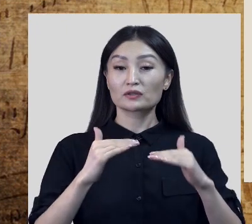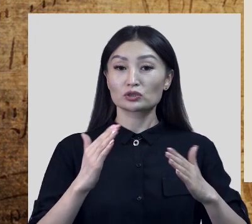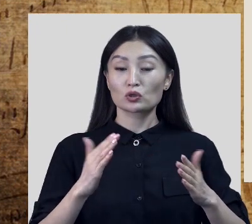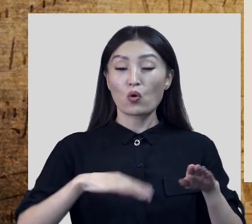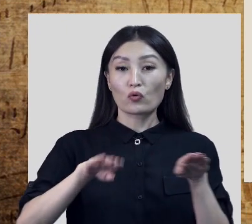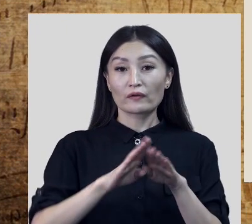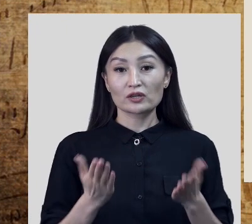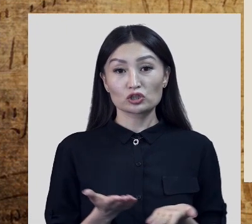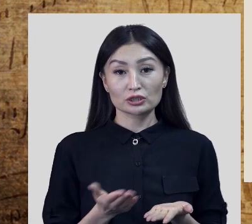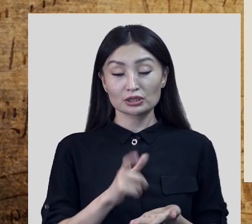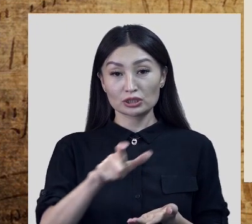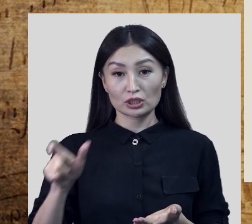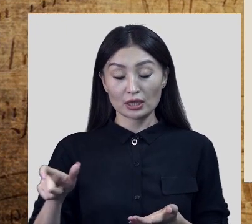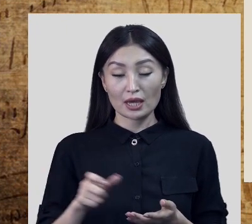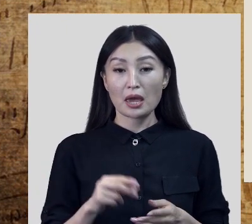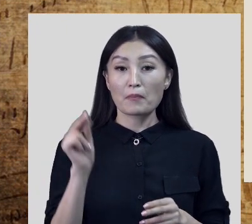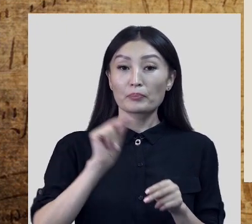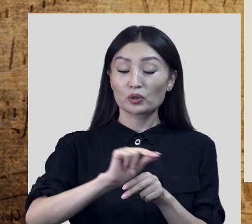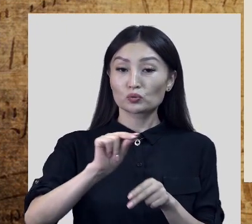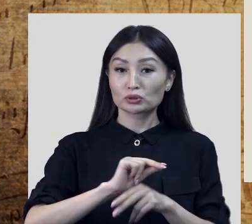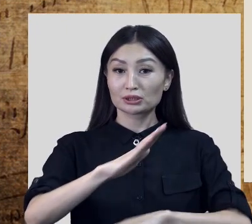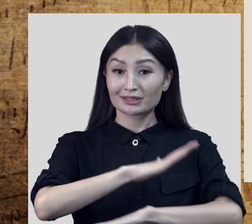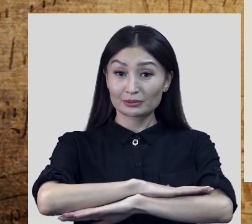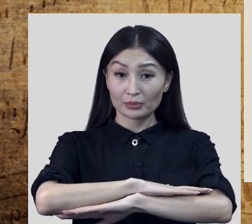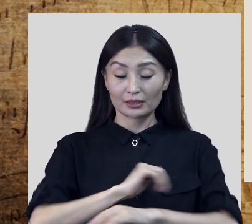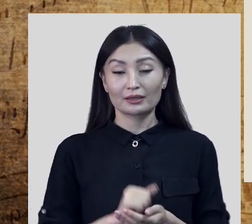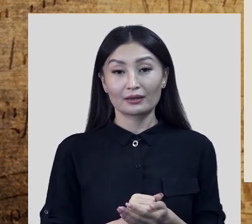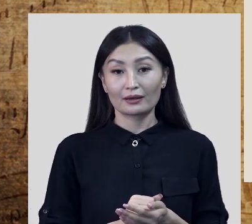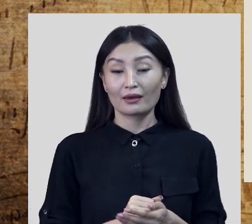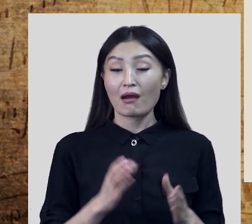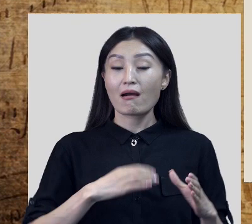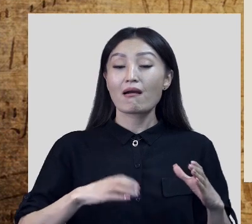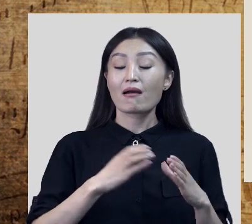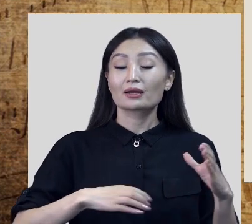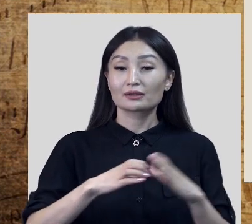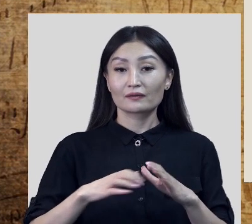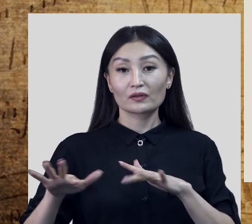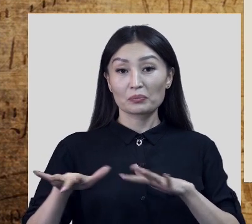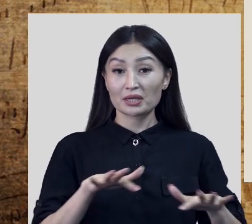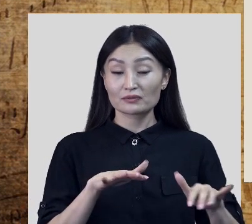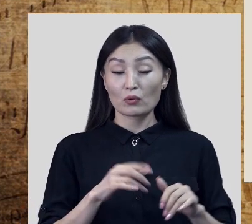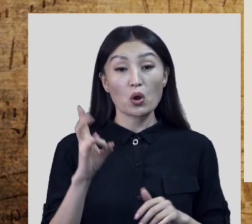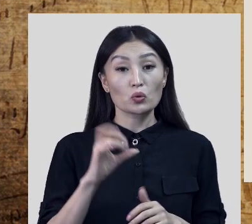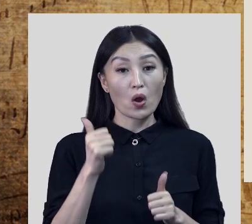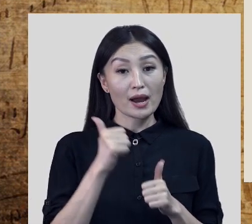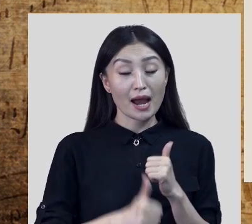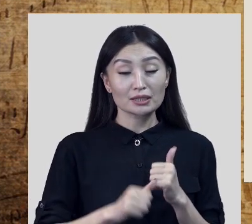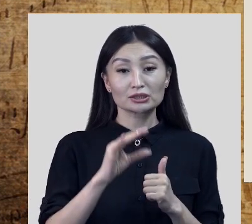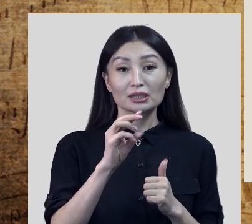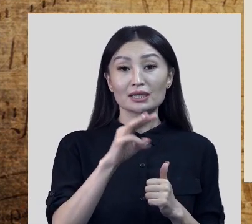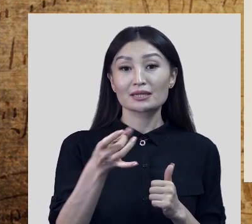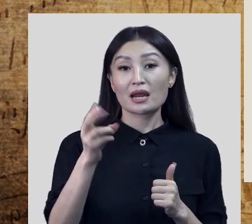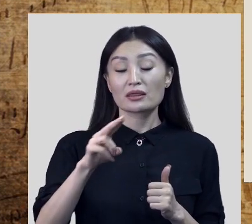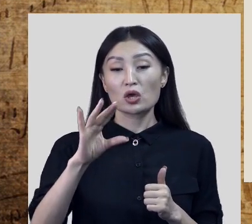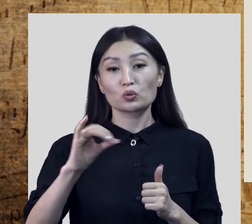части рабочих приучить их к сознательной дисциплине коллективным действием но каждый trade union